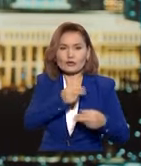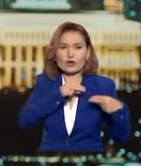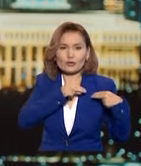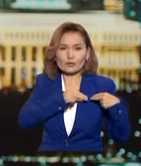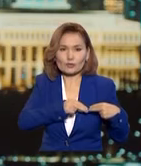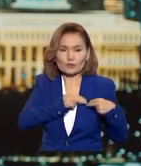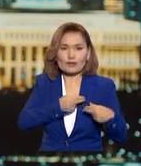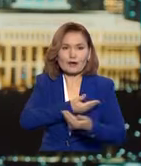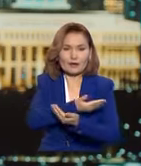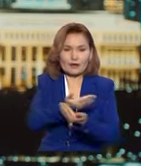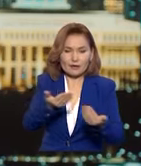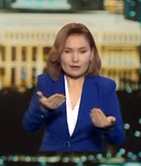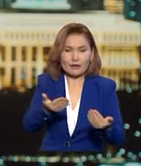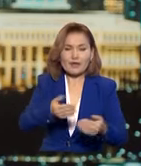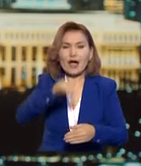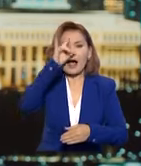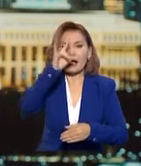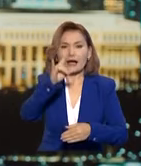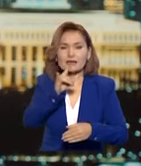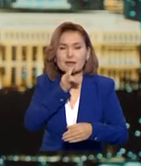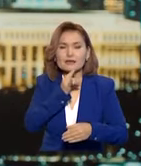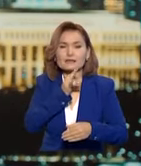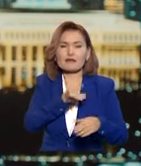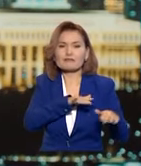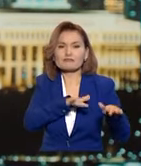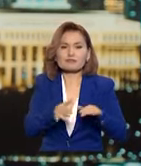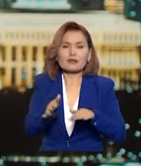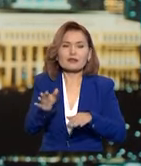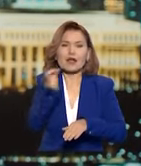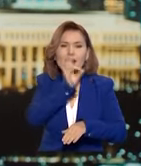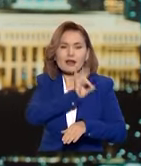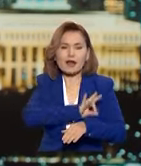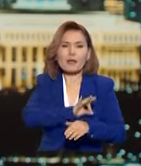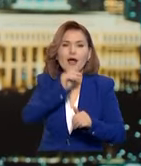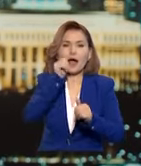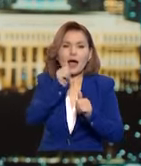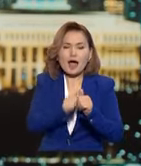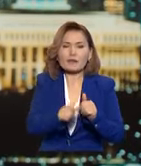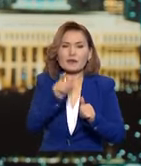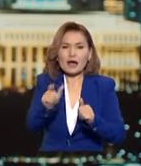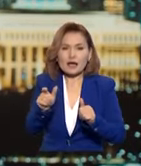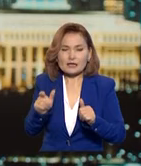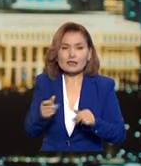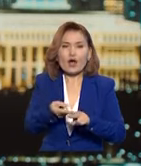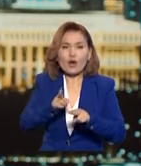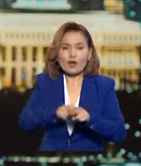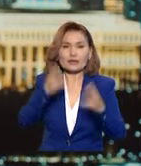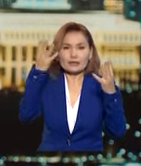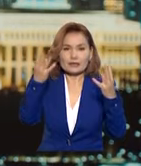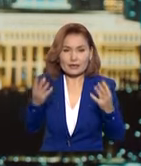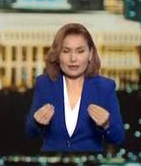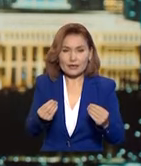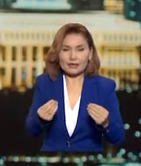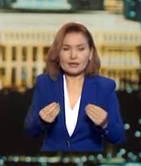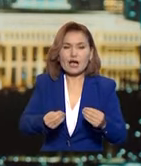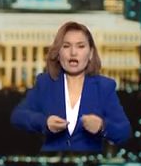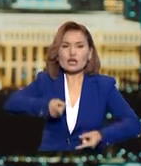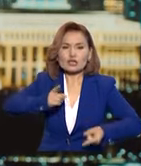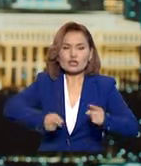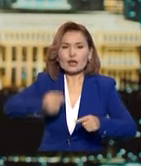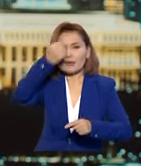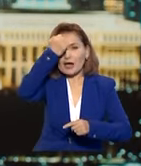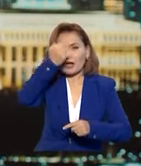арқасы. Ел игілігіне қызмет етіп жүрген әрбір азаматқа осы сәтте шынайы